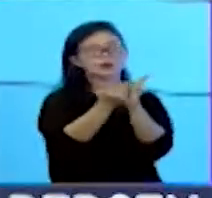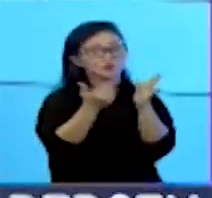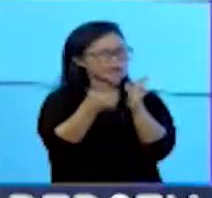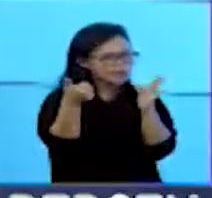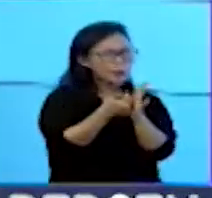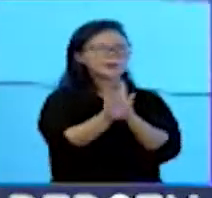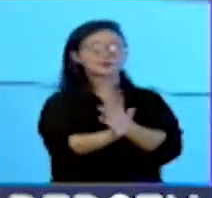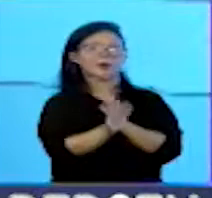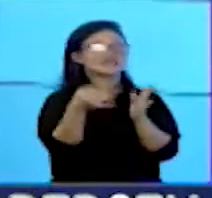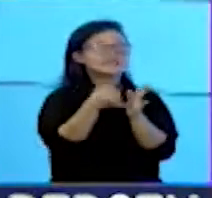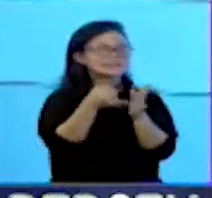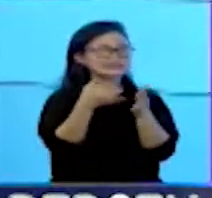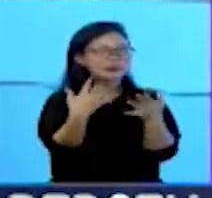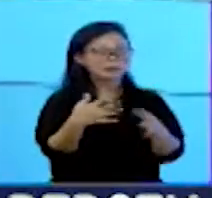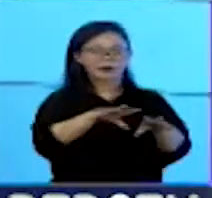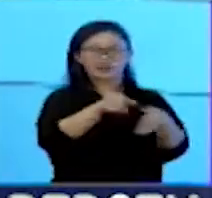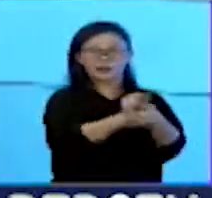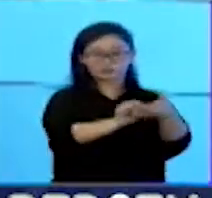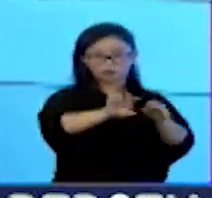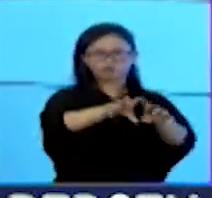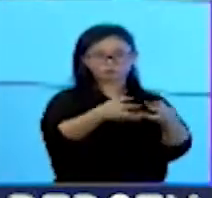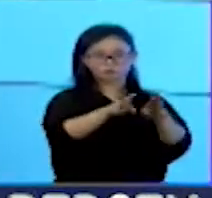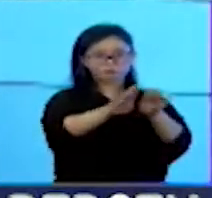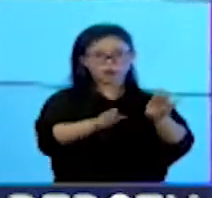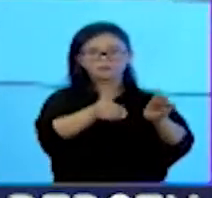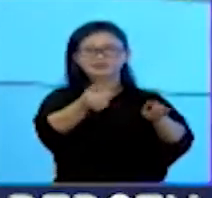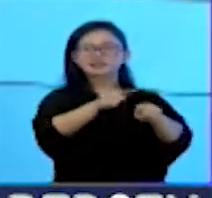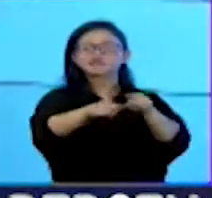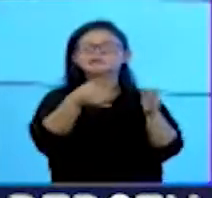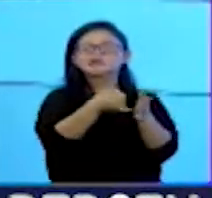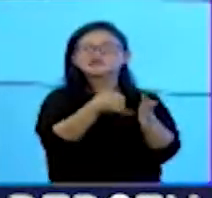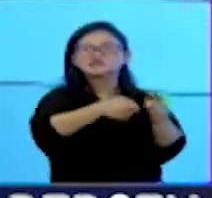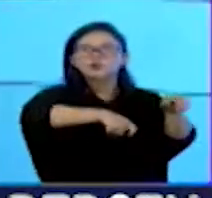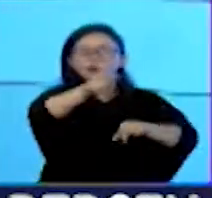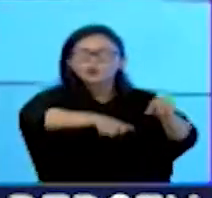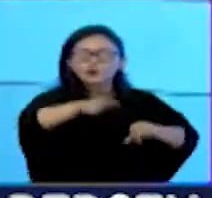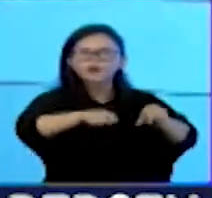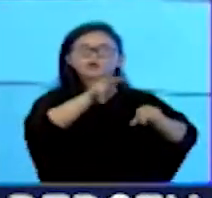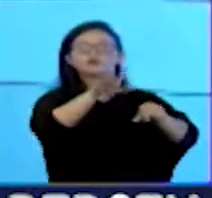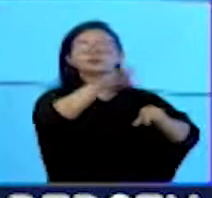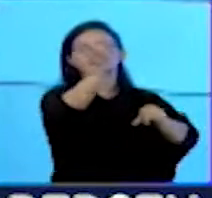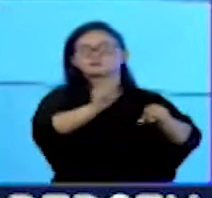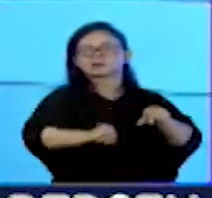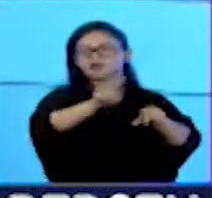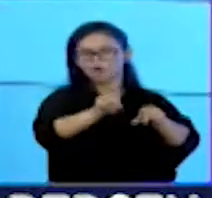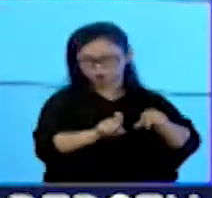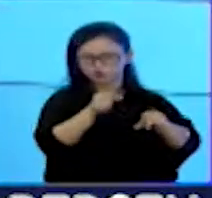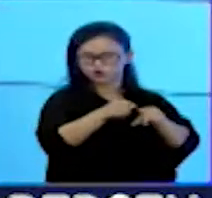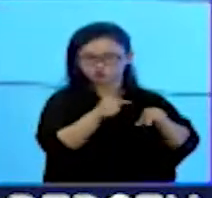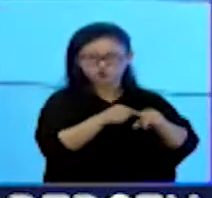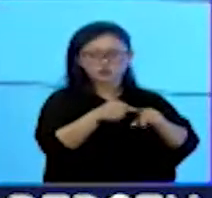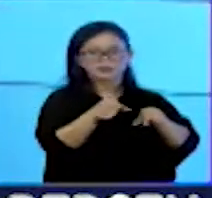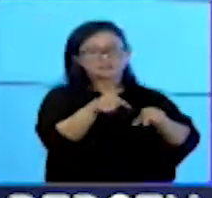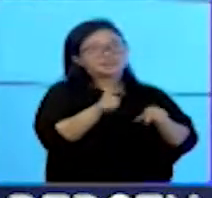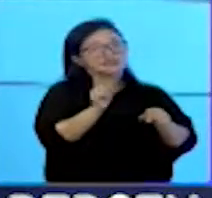lebih dari 25%. Dalam sidak, petugas juga meminta agar perusahaan mengatur sistem, agar para karyawan tetap